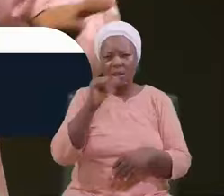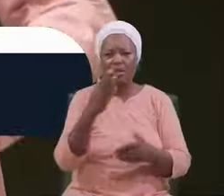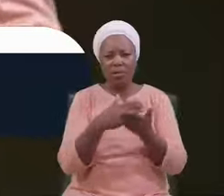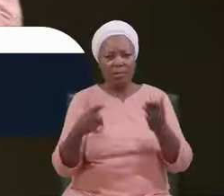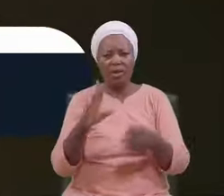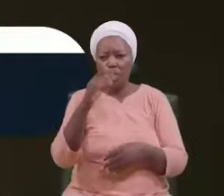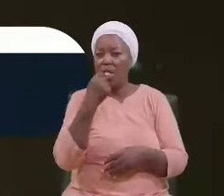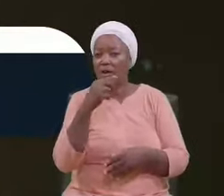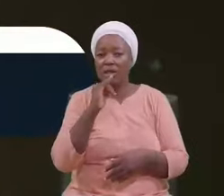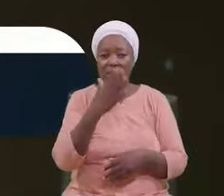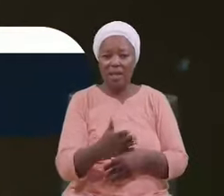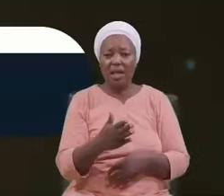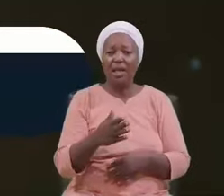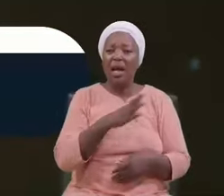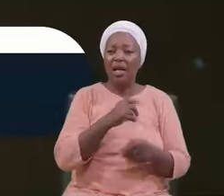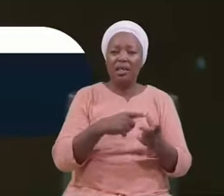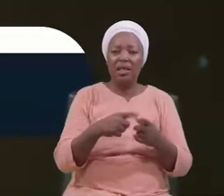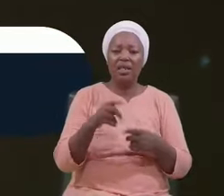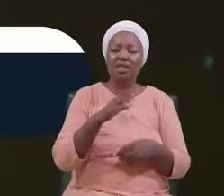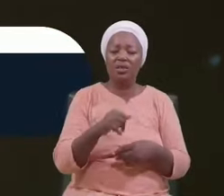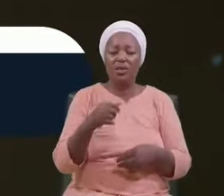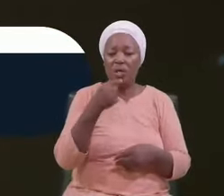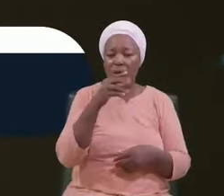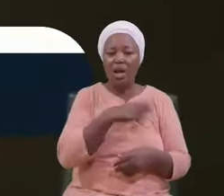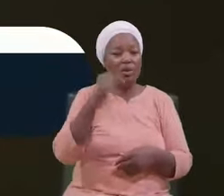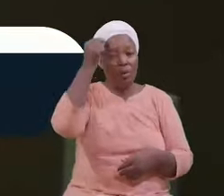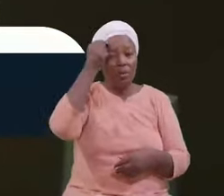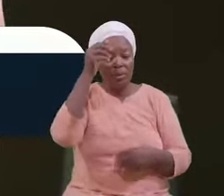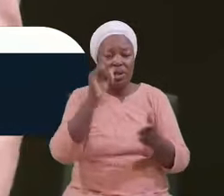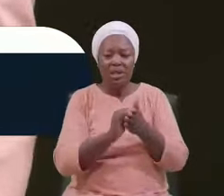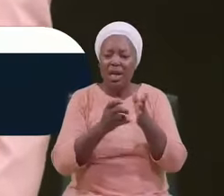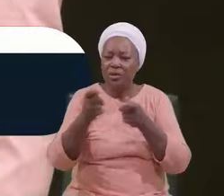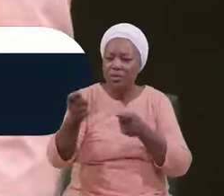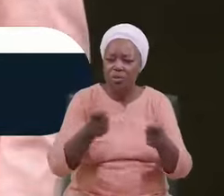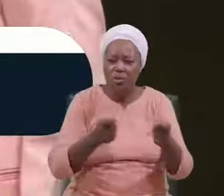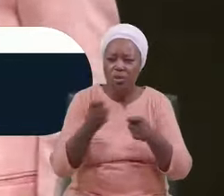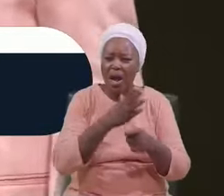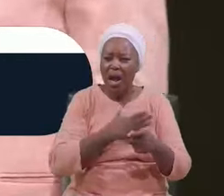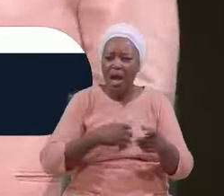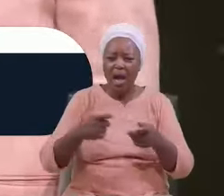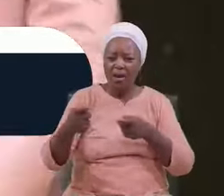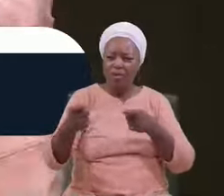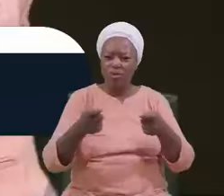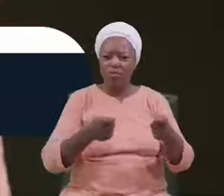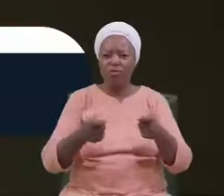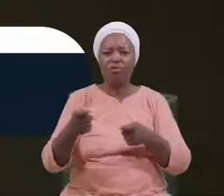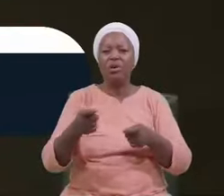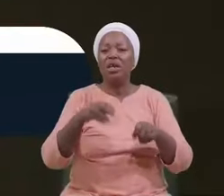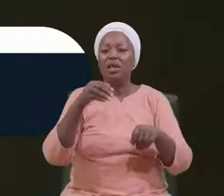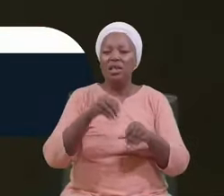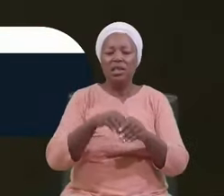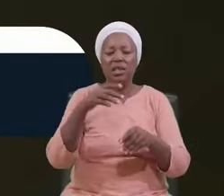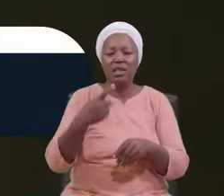là, c'est la langue qui révèle votre pensée. Les pensées qui gouvernent ou règnent dans le chercheur.